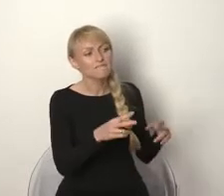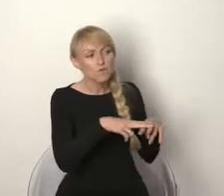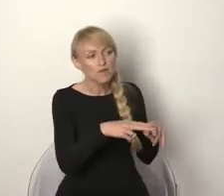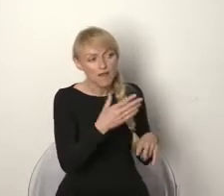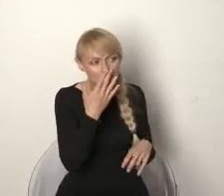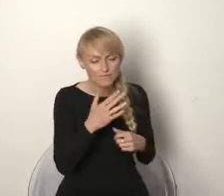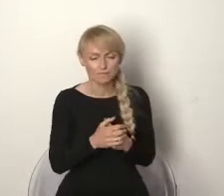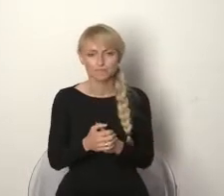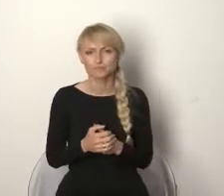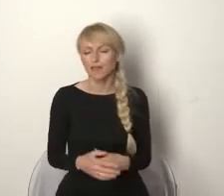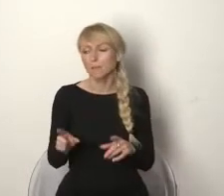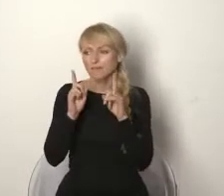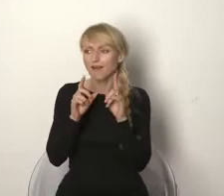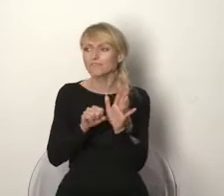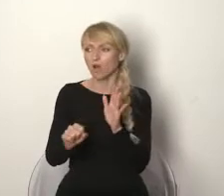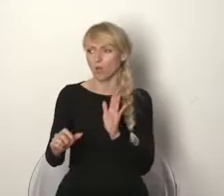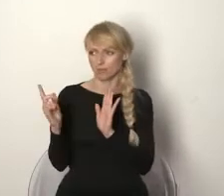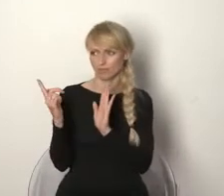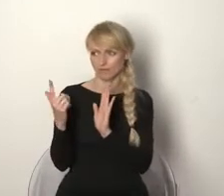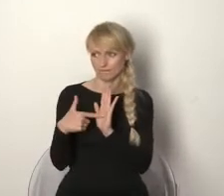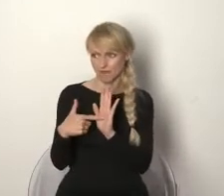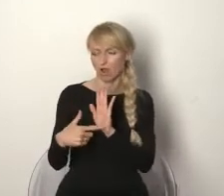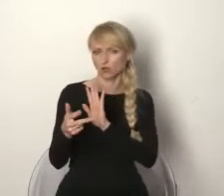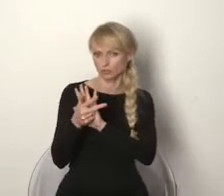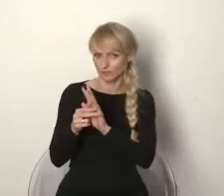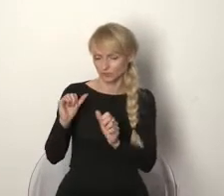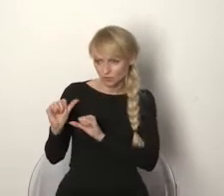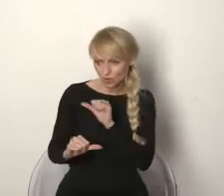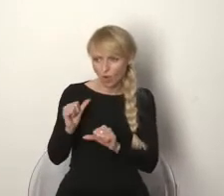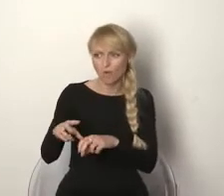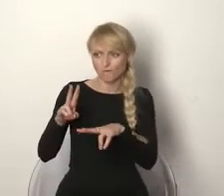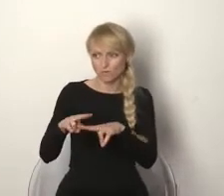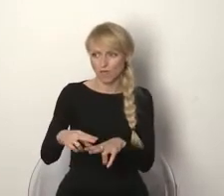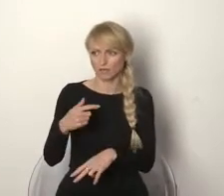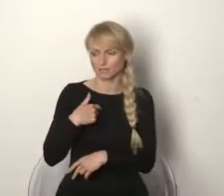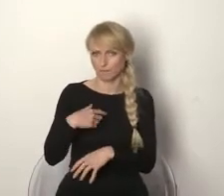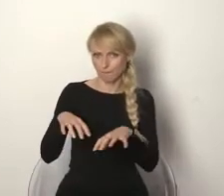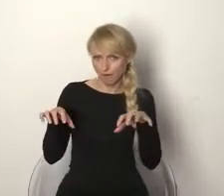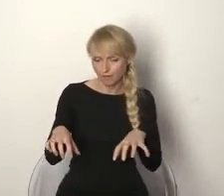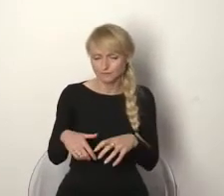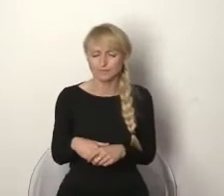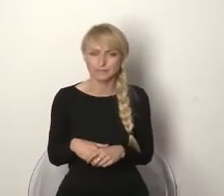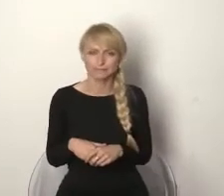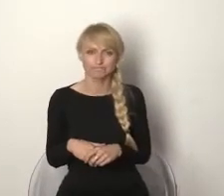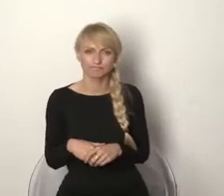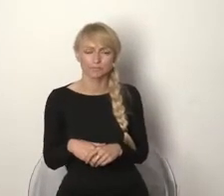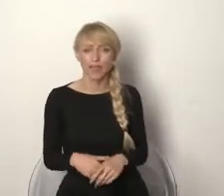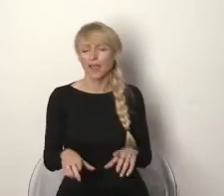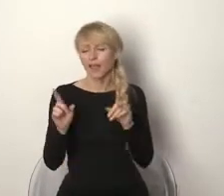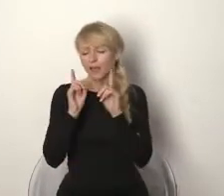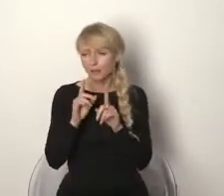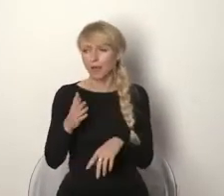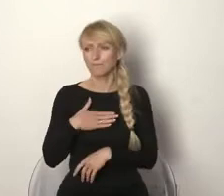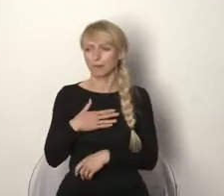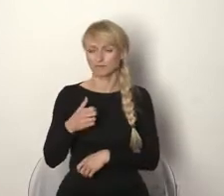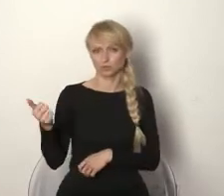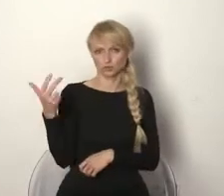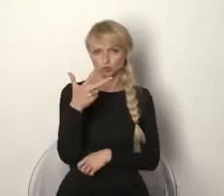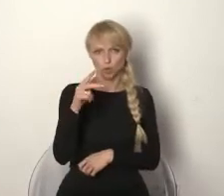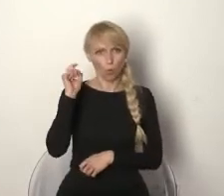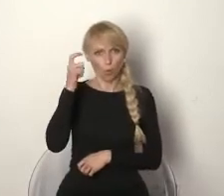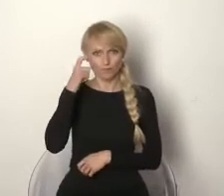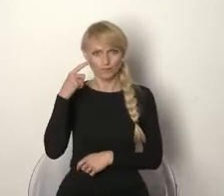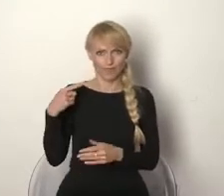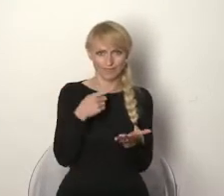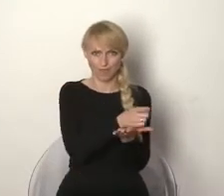od 2018 roku mamy fundację, której mam przyjemność być prezesem. I nie ukrywam, że mamy swoje trzy główne kierunki działań, na